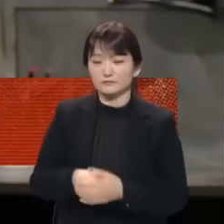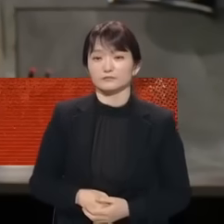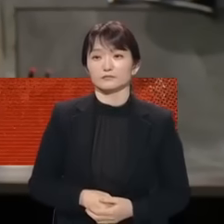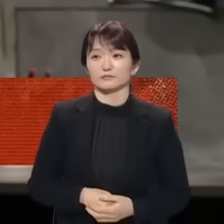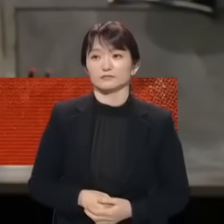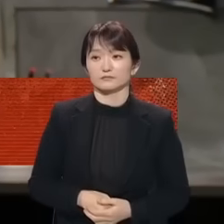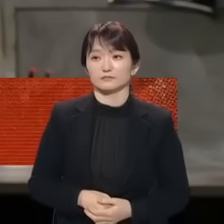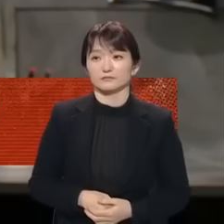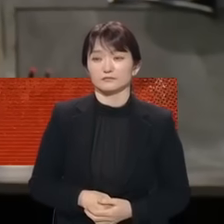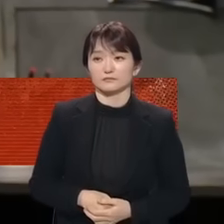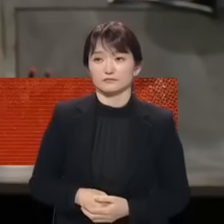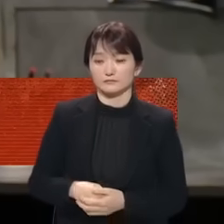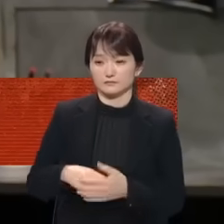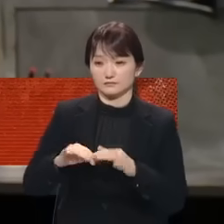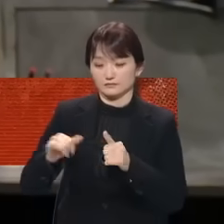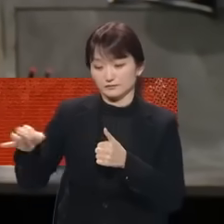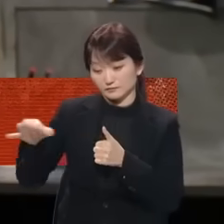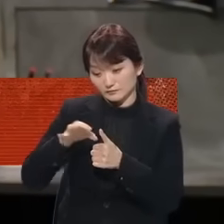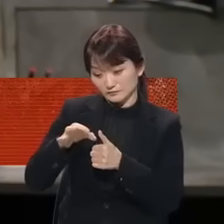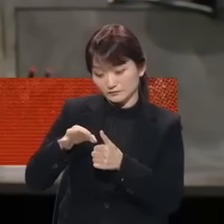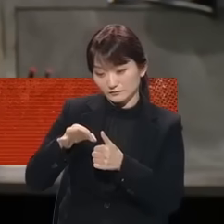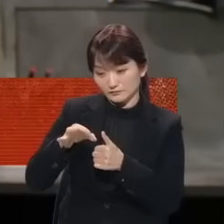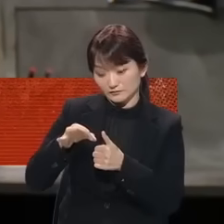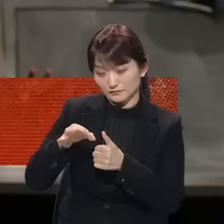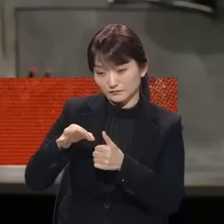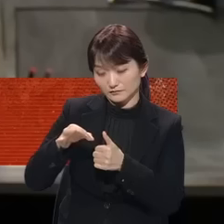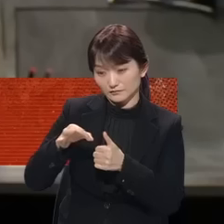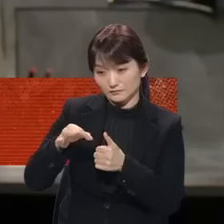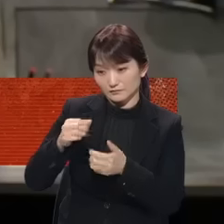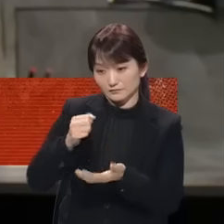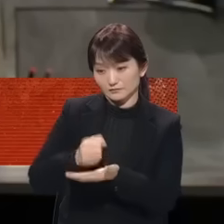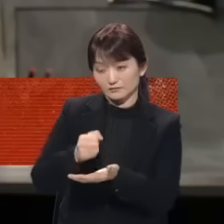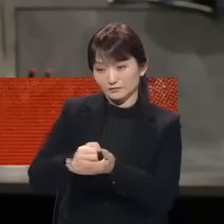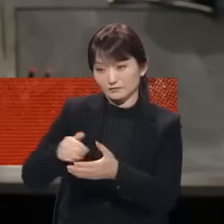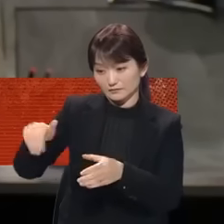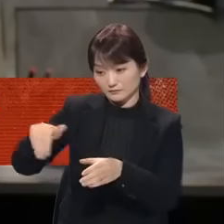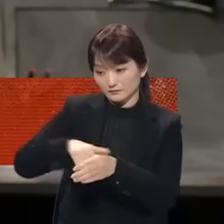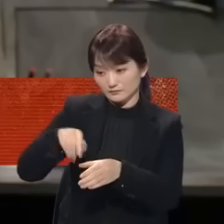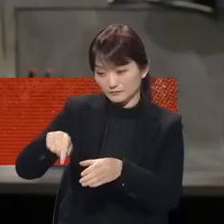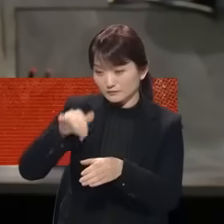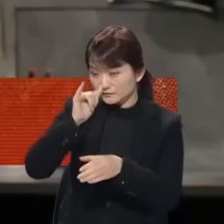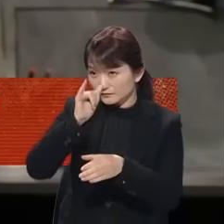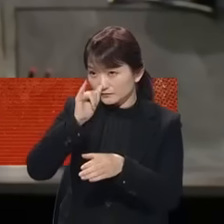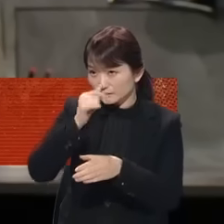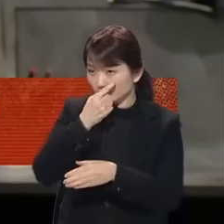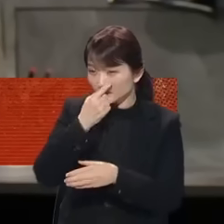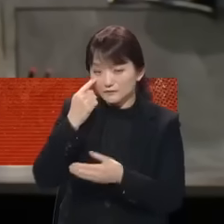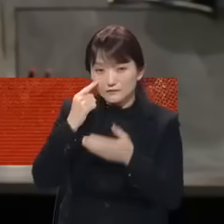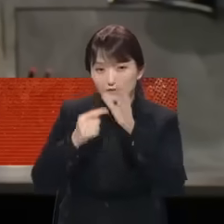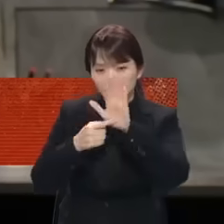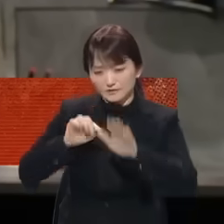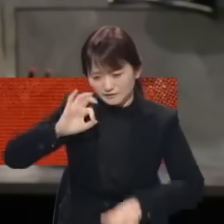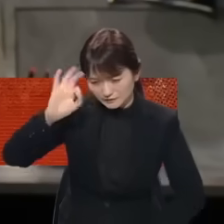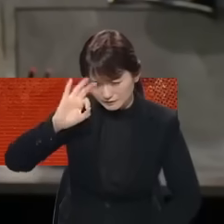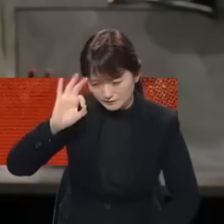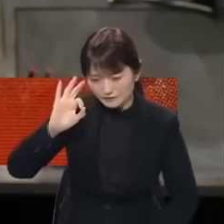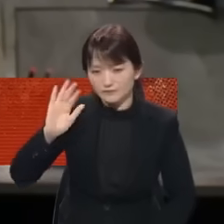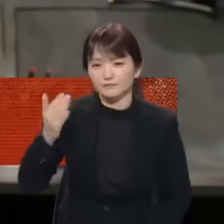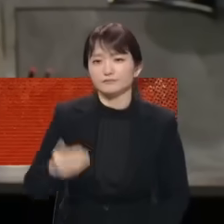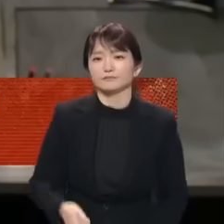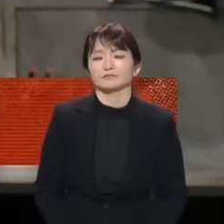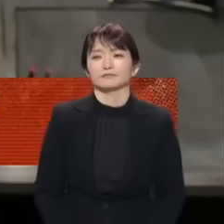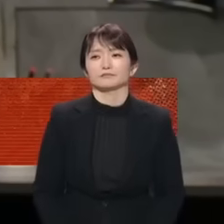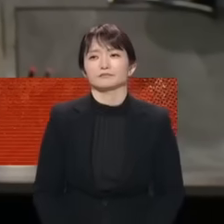받는데 연금 통지서가 이쪽으로 온다든가 그런 것들이 가장 큰 증거로 될 수가 있어요 그런 것들을 좀 찾아보셔야 합니다 자 연금 뭐